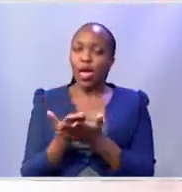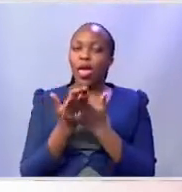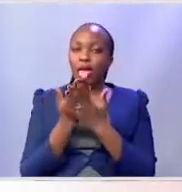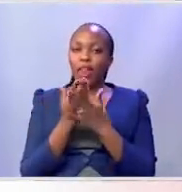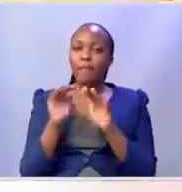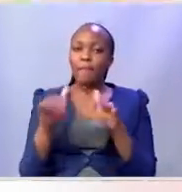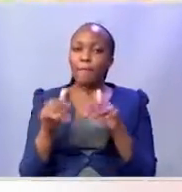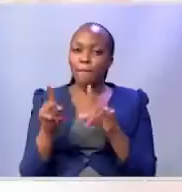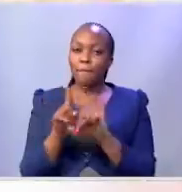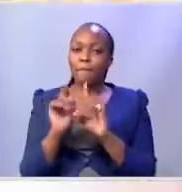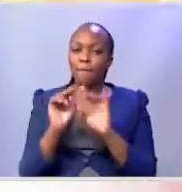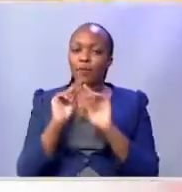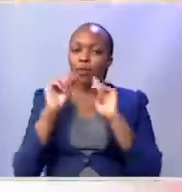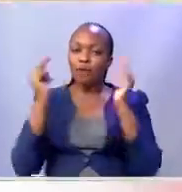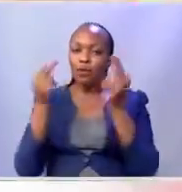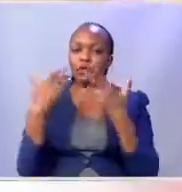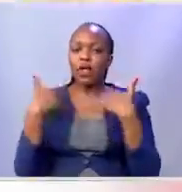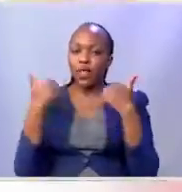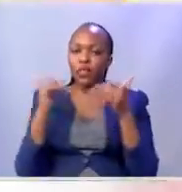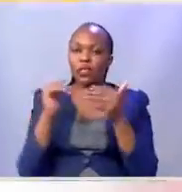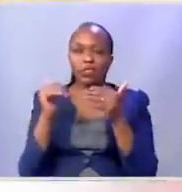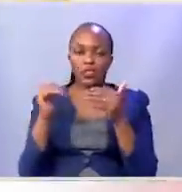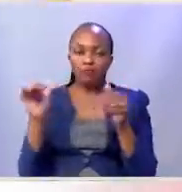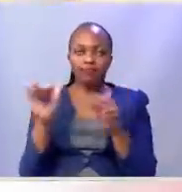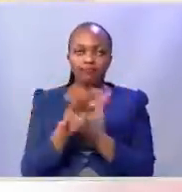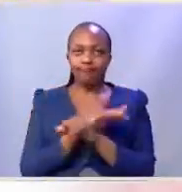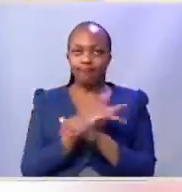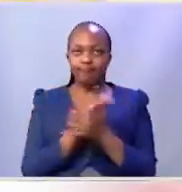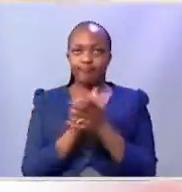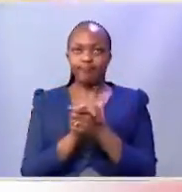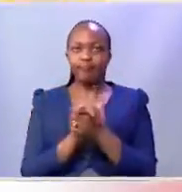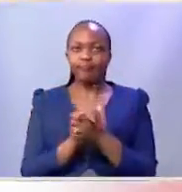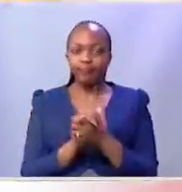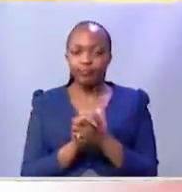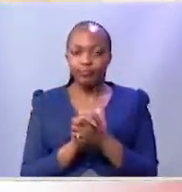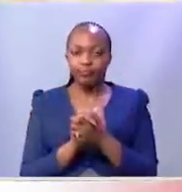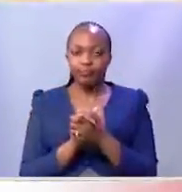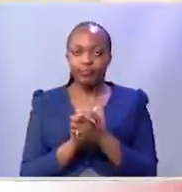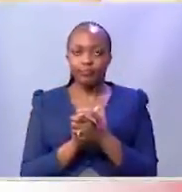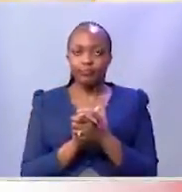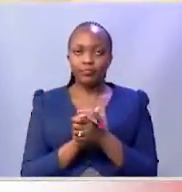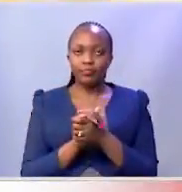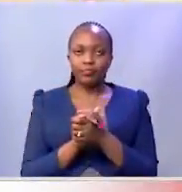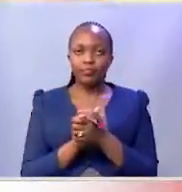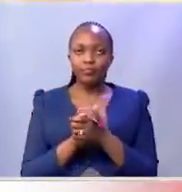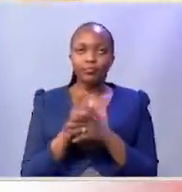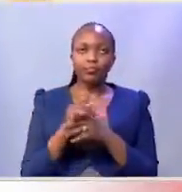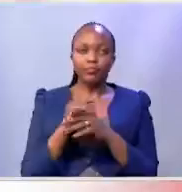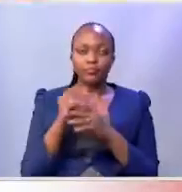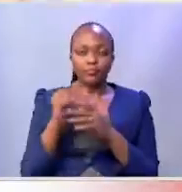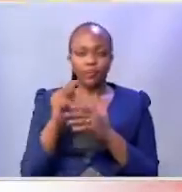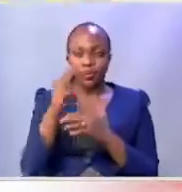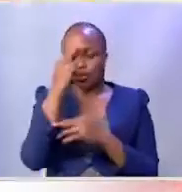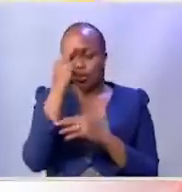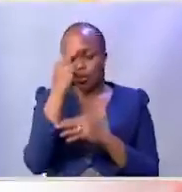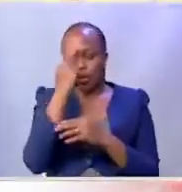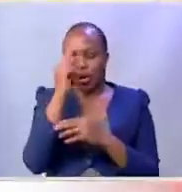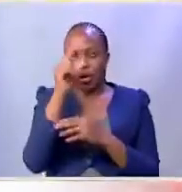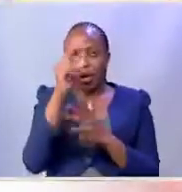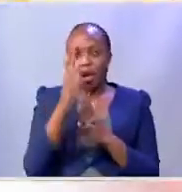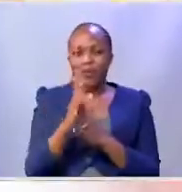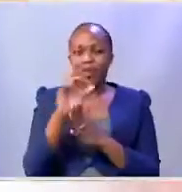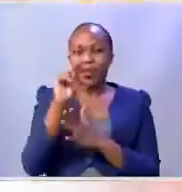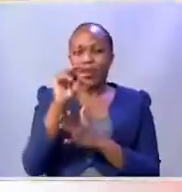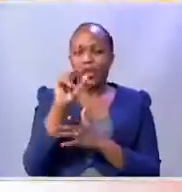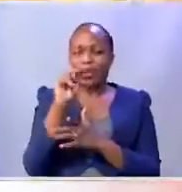universal health coverage. Ruto was accompanied by political leaders affiliated to UDA, among them Turkana Governor Josphat Nanok, Uasin